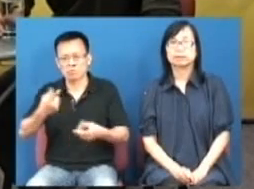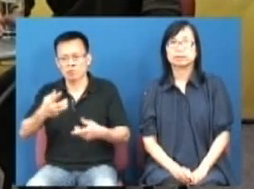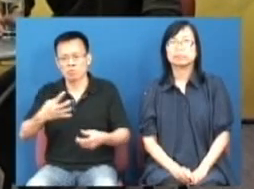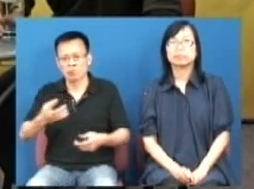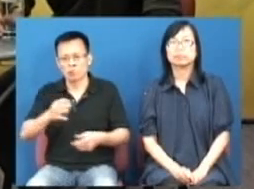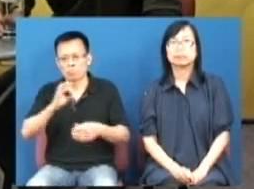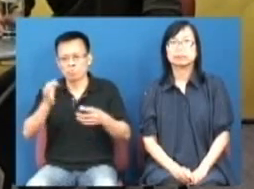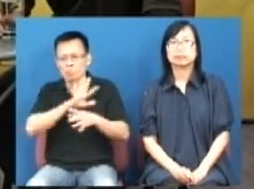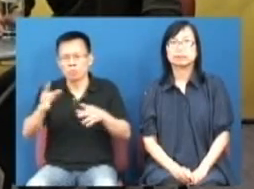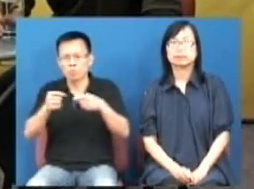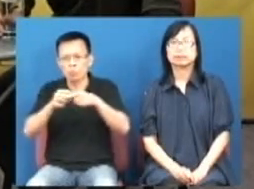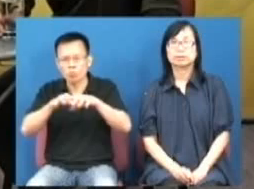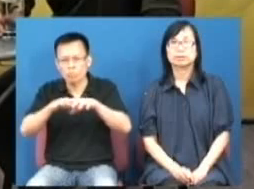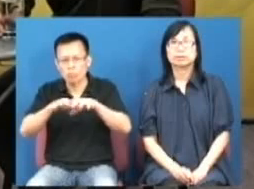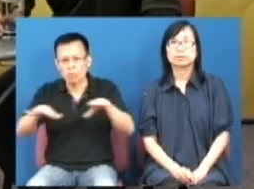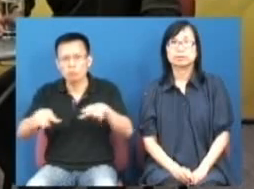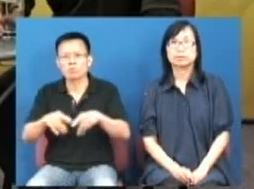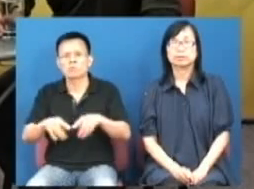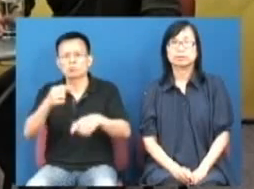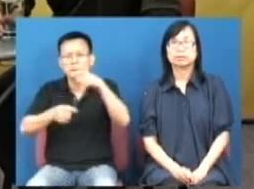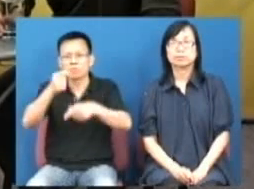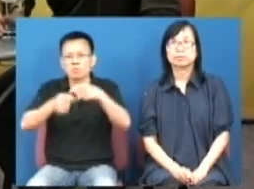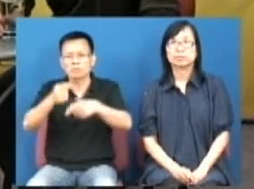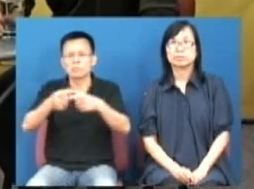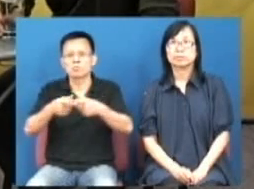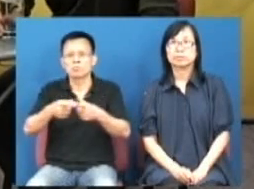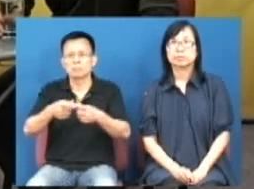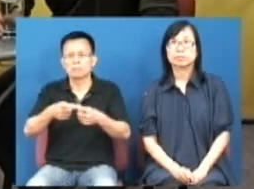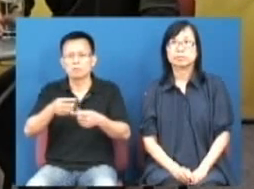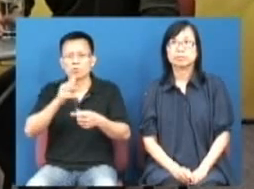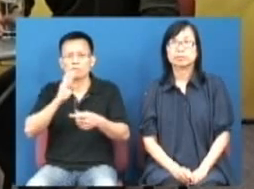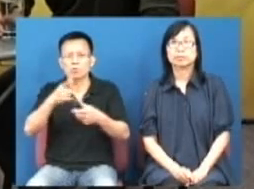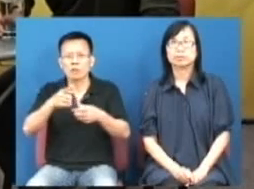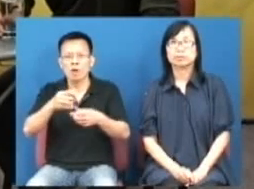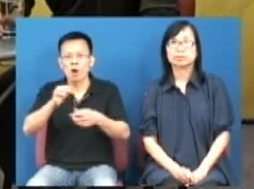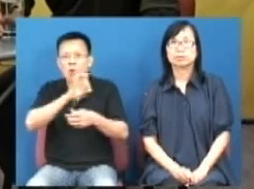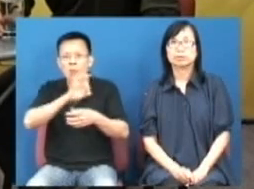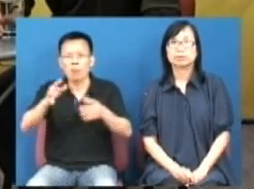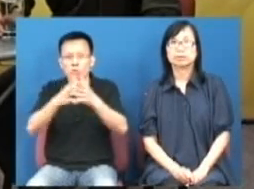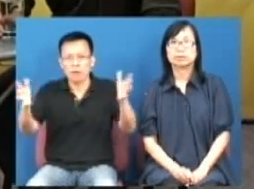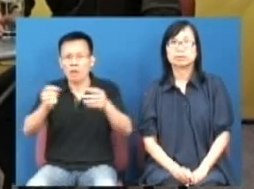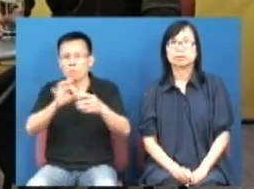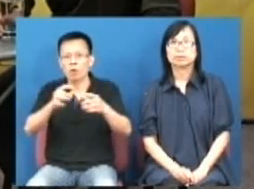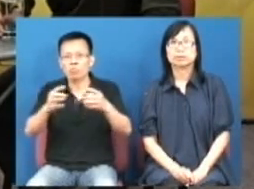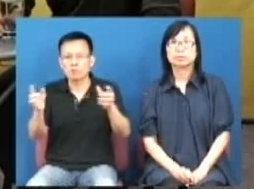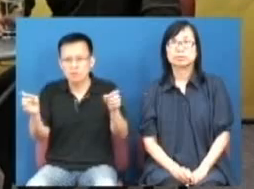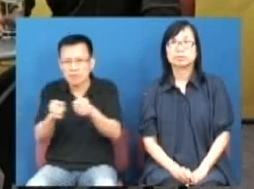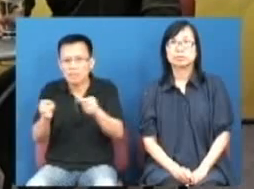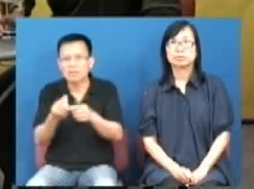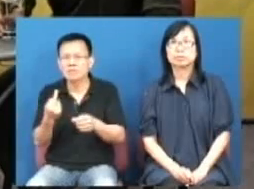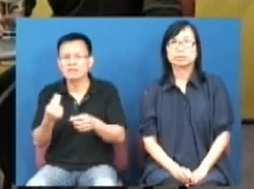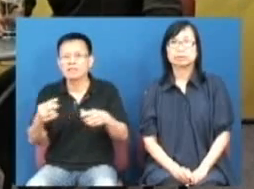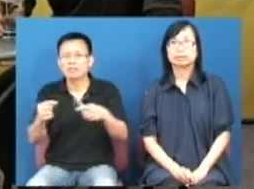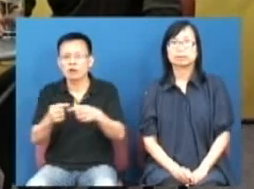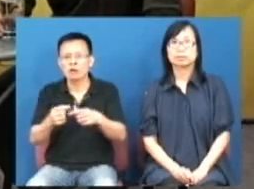唔明啊？所以啱噶，好似你個台號咁講就係冇大冇細嘅青台一樣，網